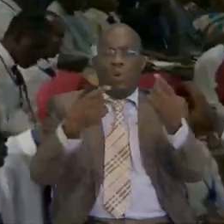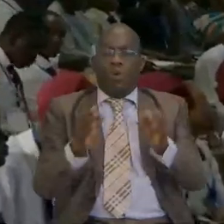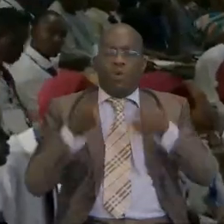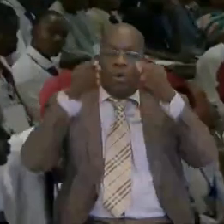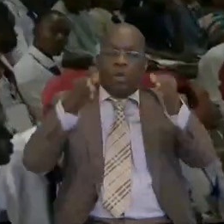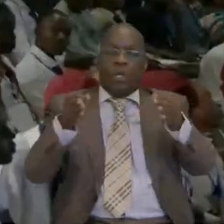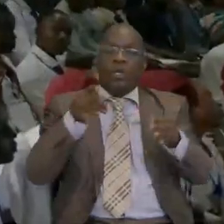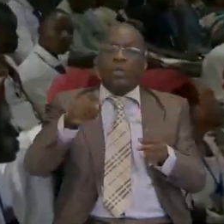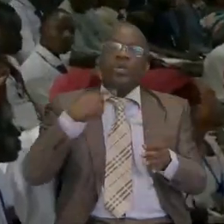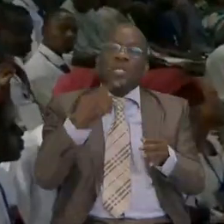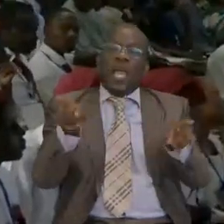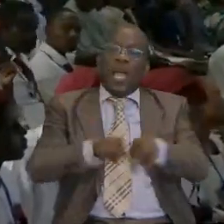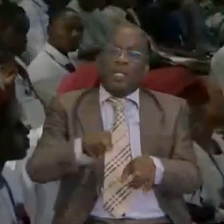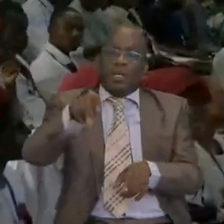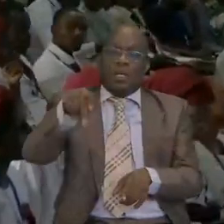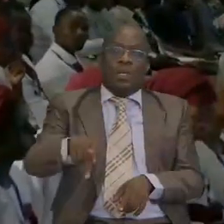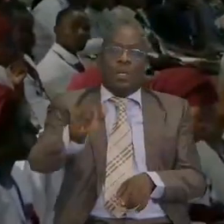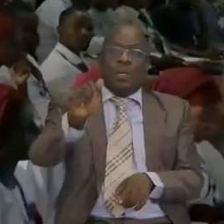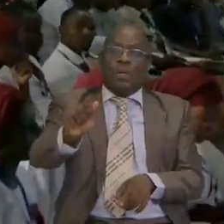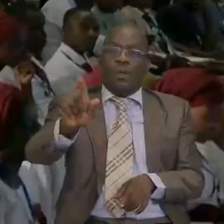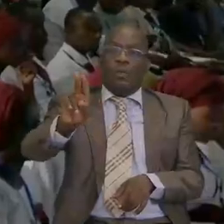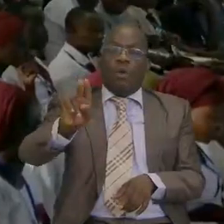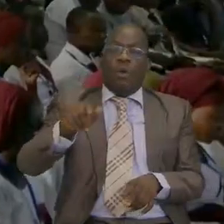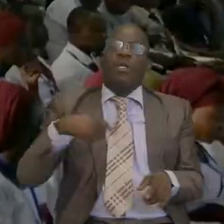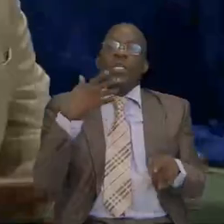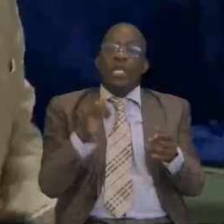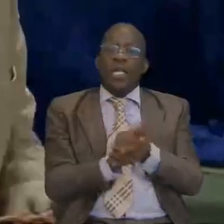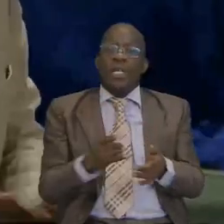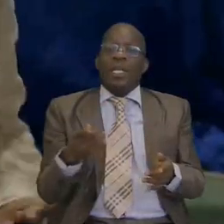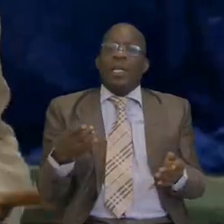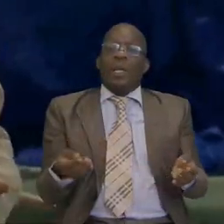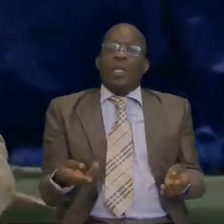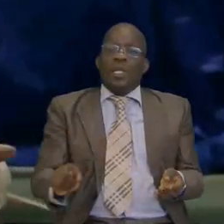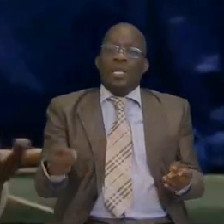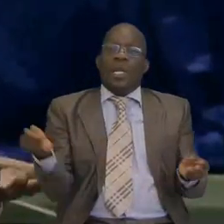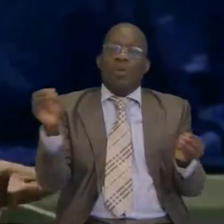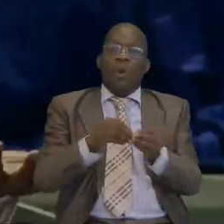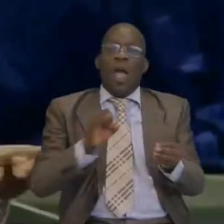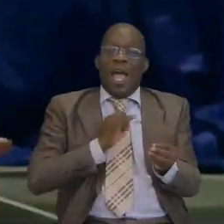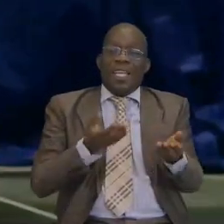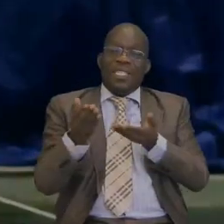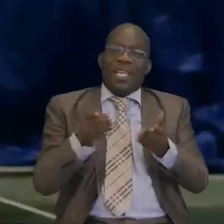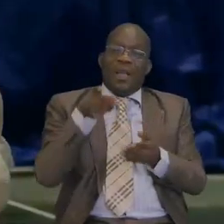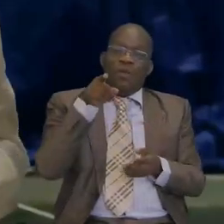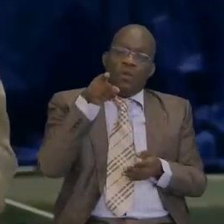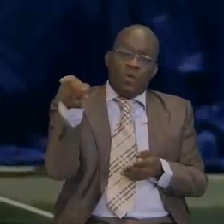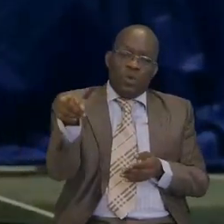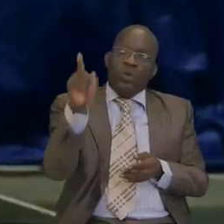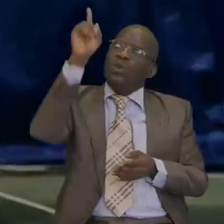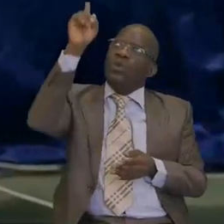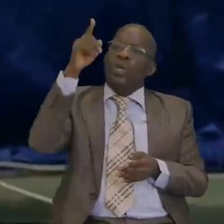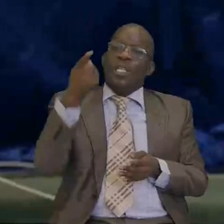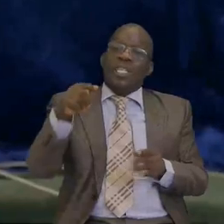l'apôtre Paul, même si plus je vous sais, je vous donne, moins je suis